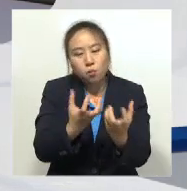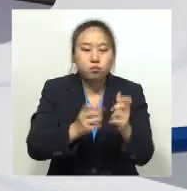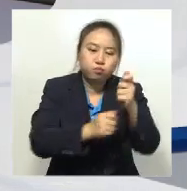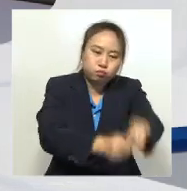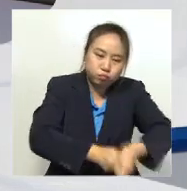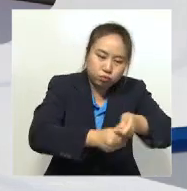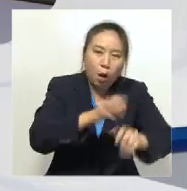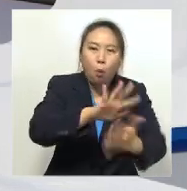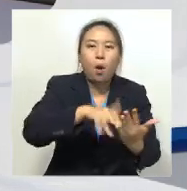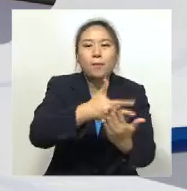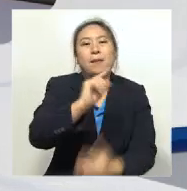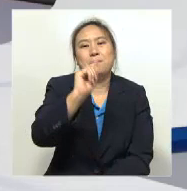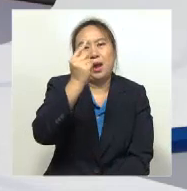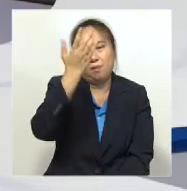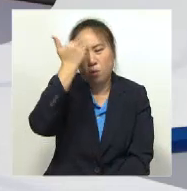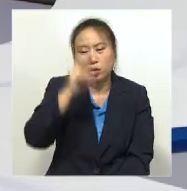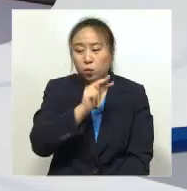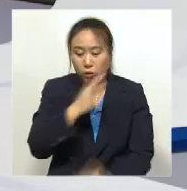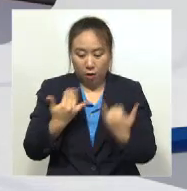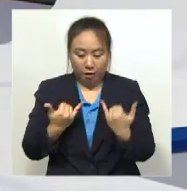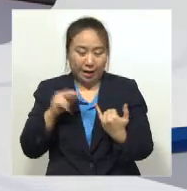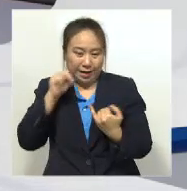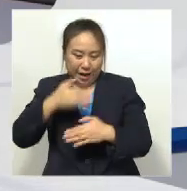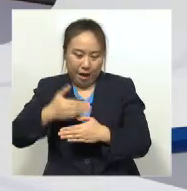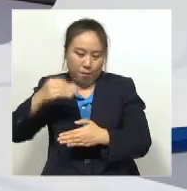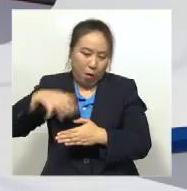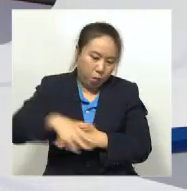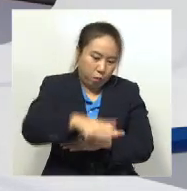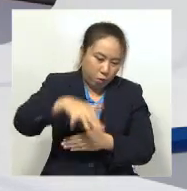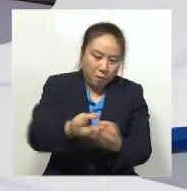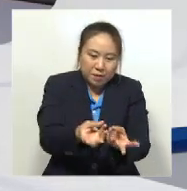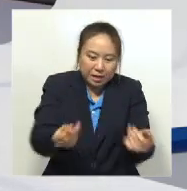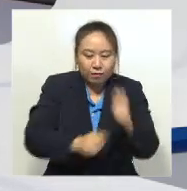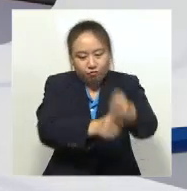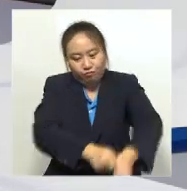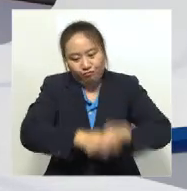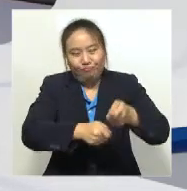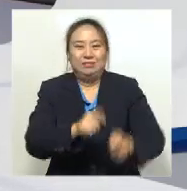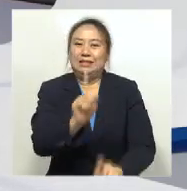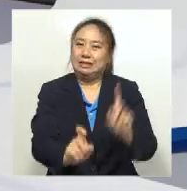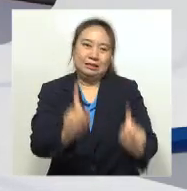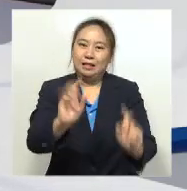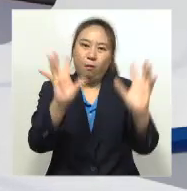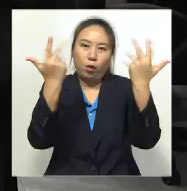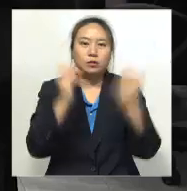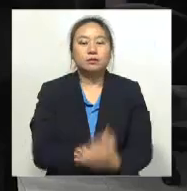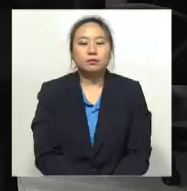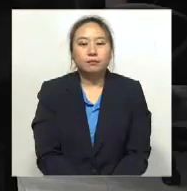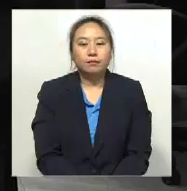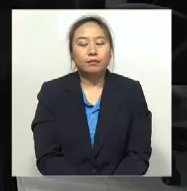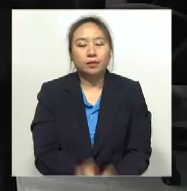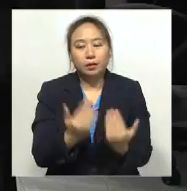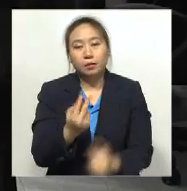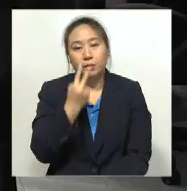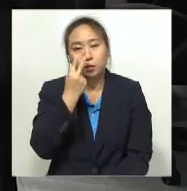ลาเพราะถ้าเจอแบบนี้แล้วต้องระบายน้ำในช่วงนี้พื้นที่การเกษตรเสียหายหมดแน่นอนนะคะไปดูกันนะคะสำหรับการระบาย